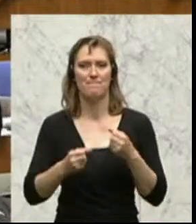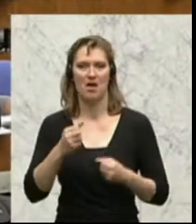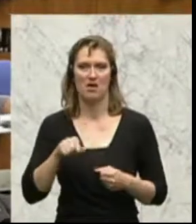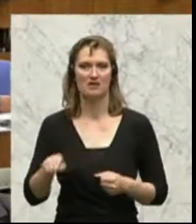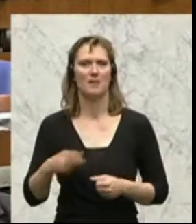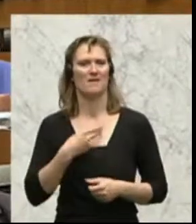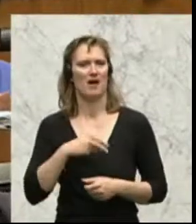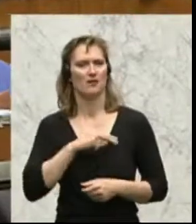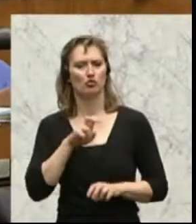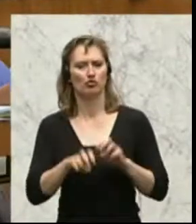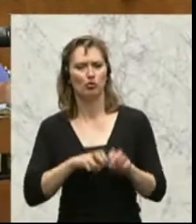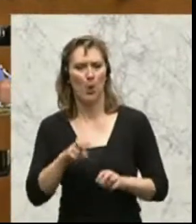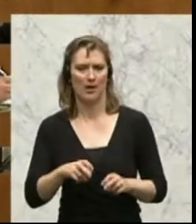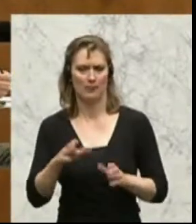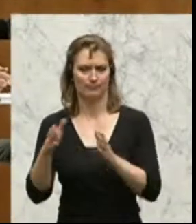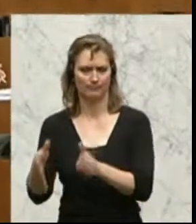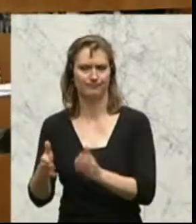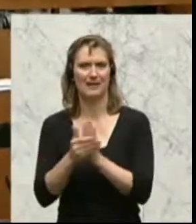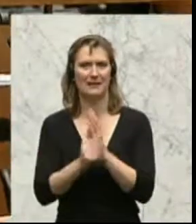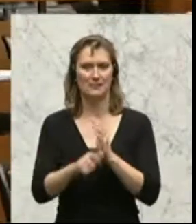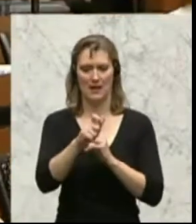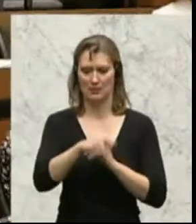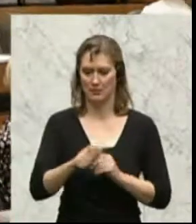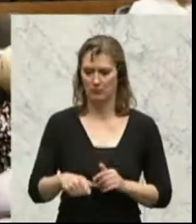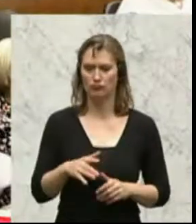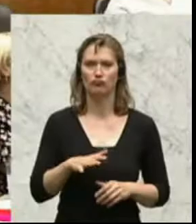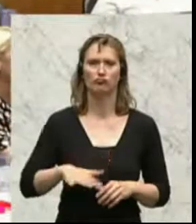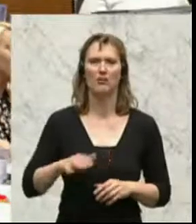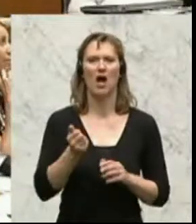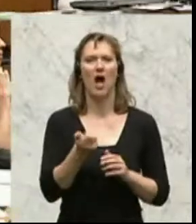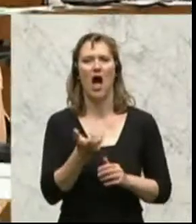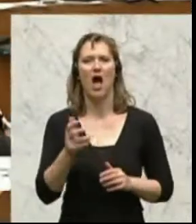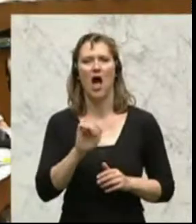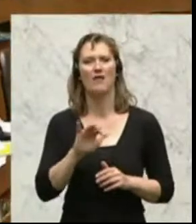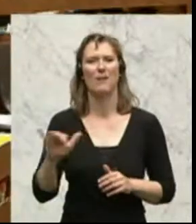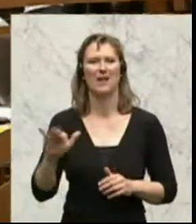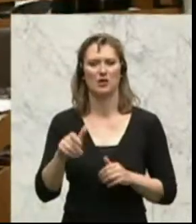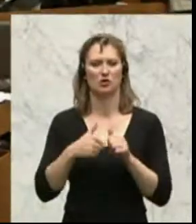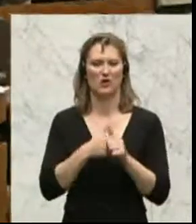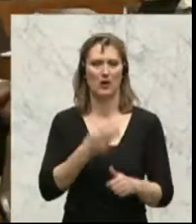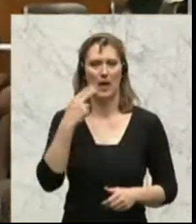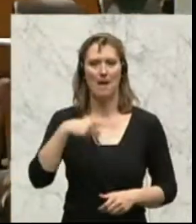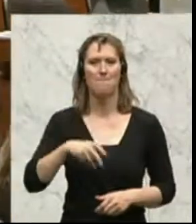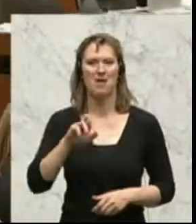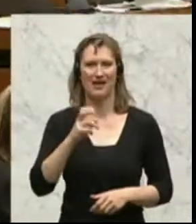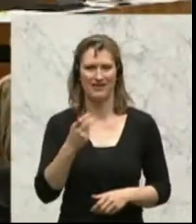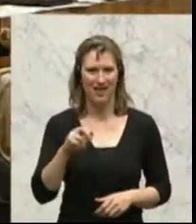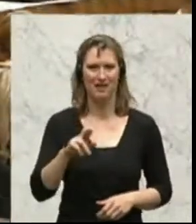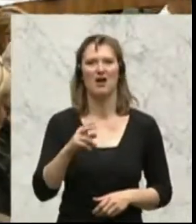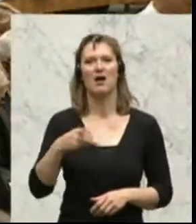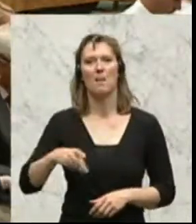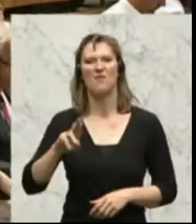Steuersektion. Expertinnen und Experten sind in alphabetischer Reihenfolge Christopher Berger, Otto Fahni, Bernhard